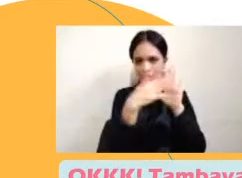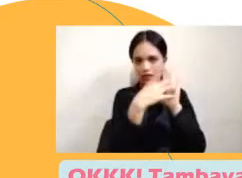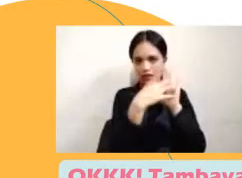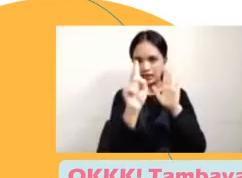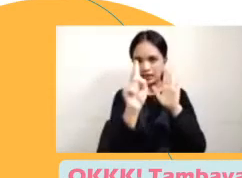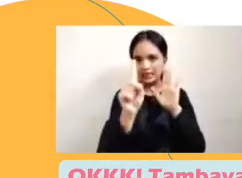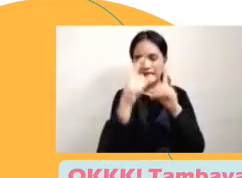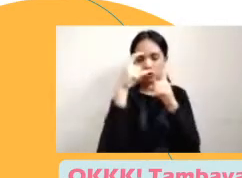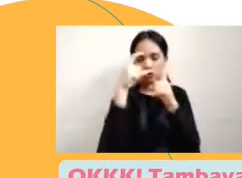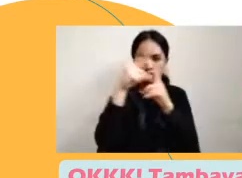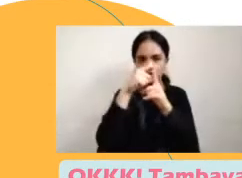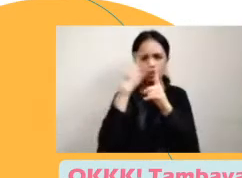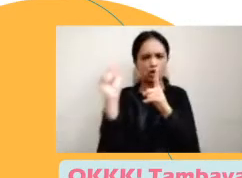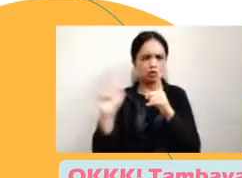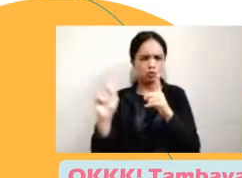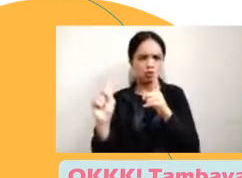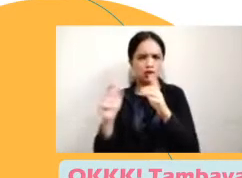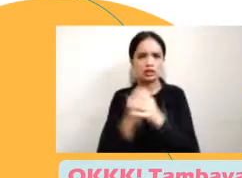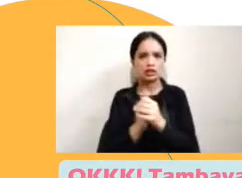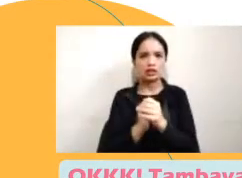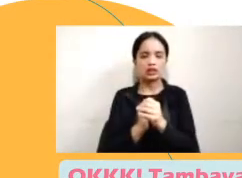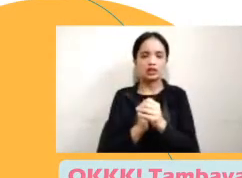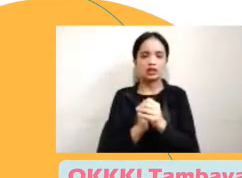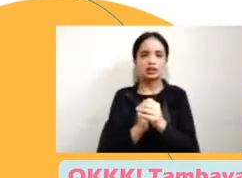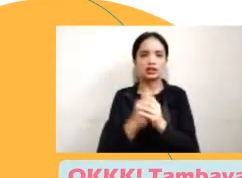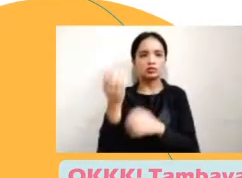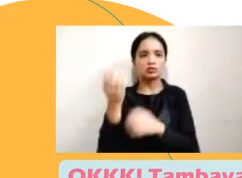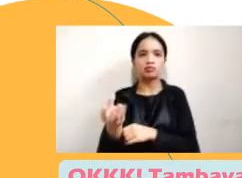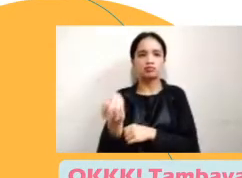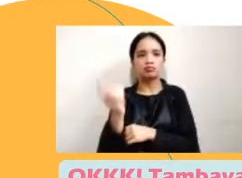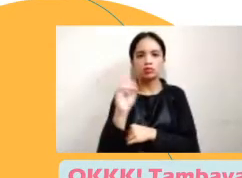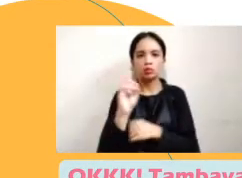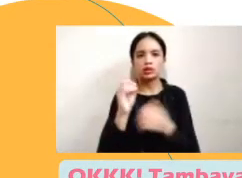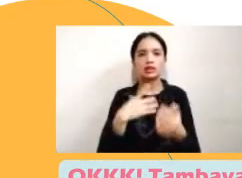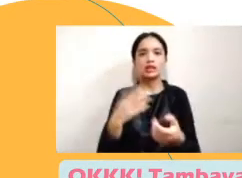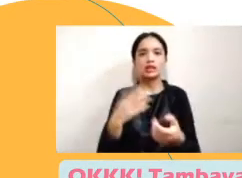na nag-resonate sa inyo o yung gusto